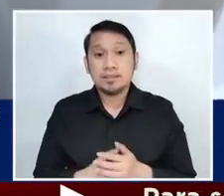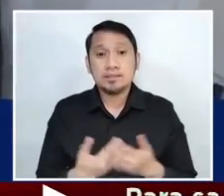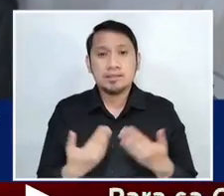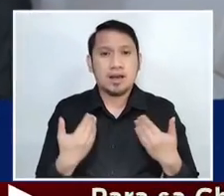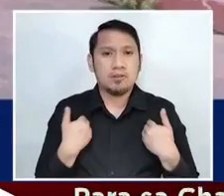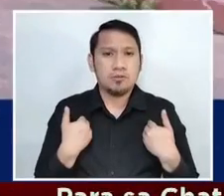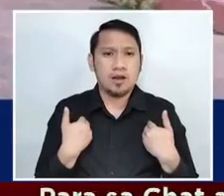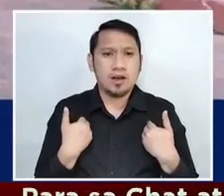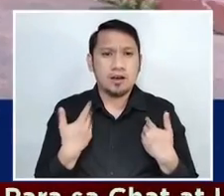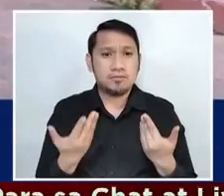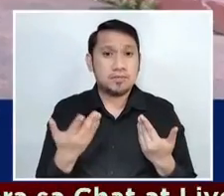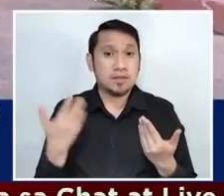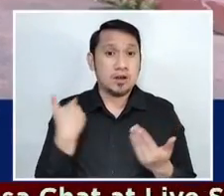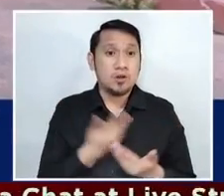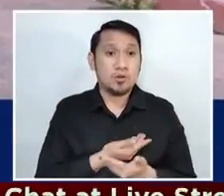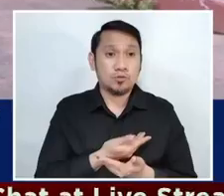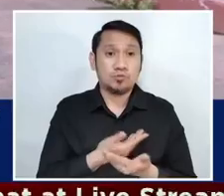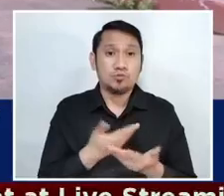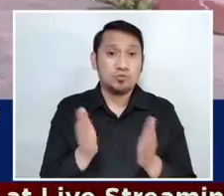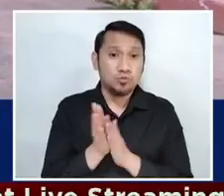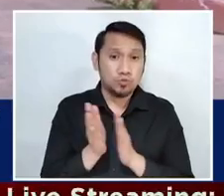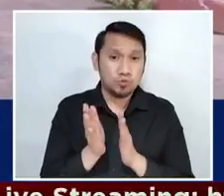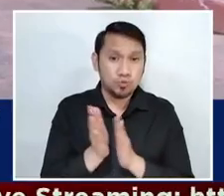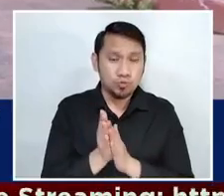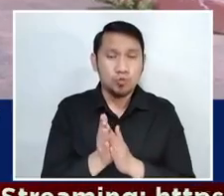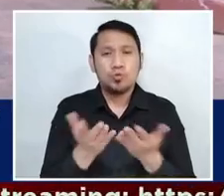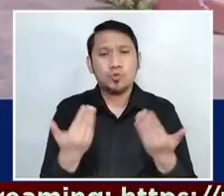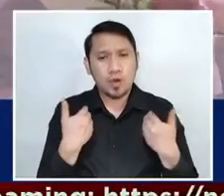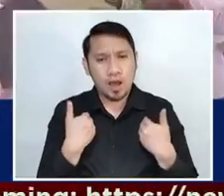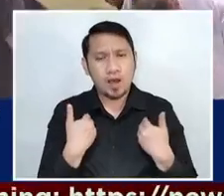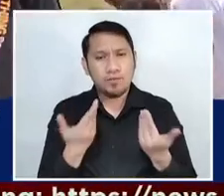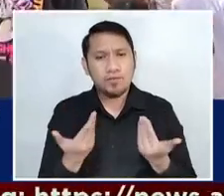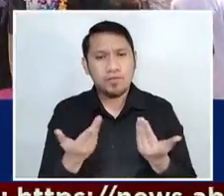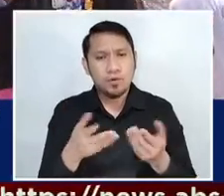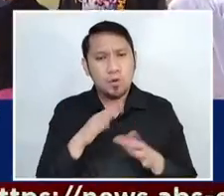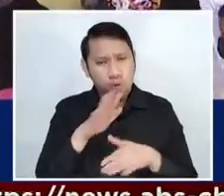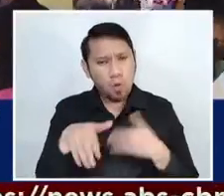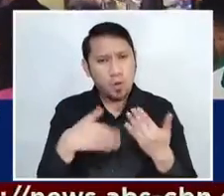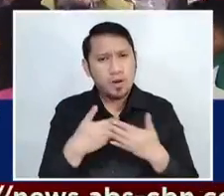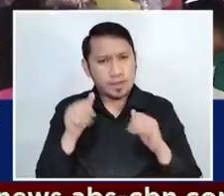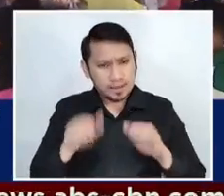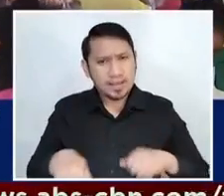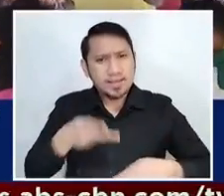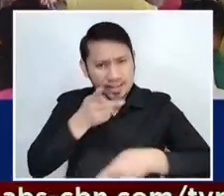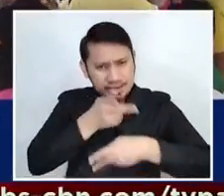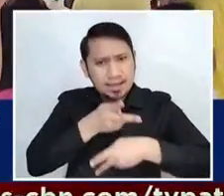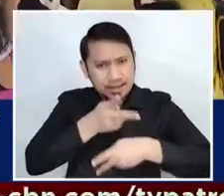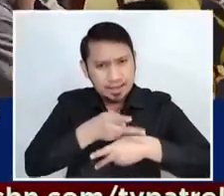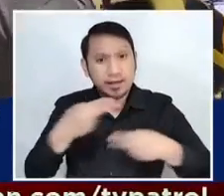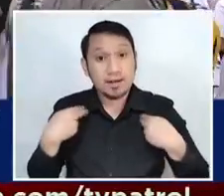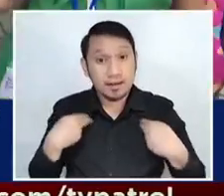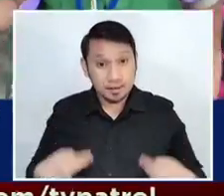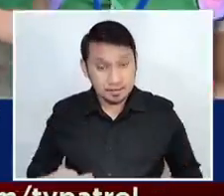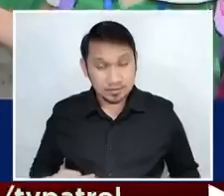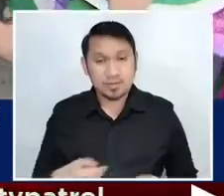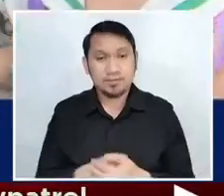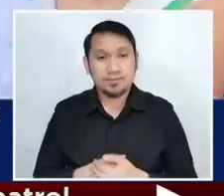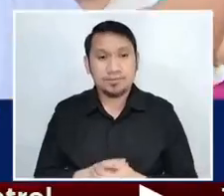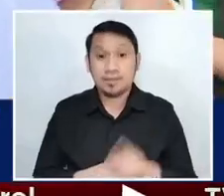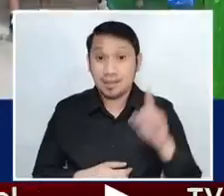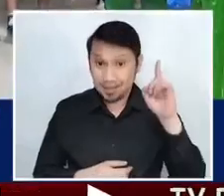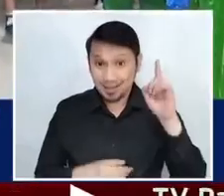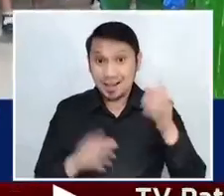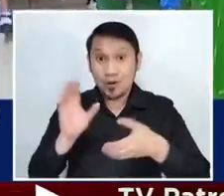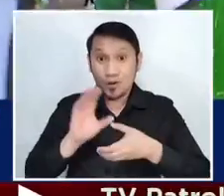ng ating paaralan para mapangalagaan din po yung health ng bawat isa. Sa Manuel L. Quezon Elementary School sa Caloocan